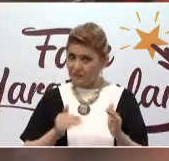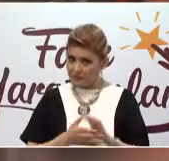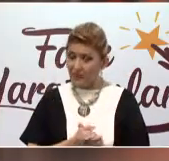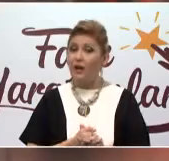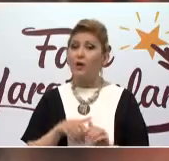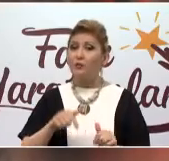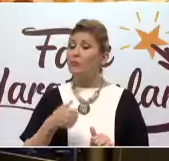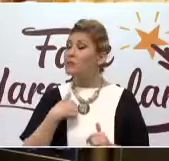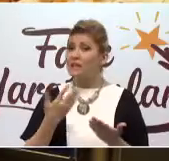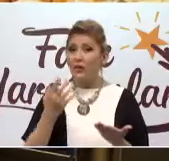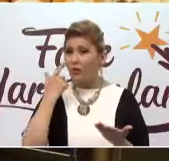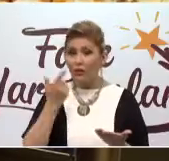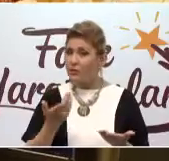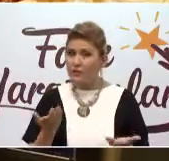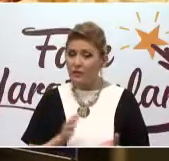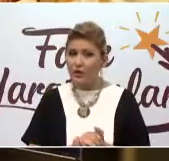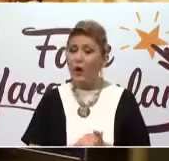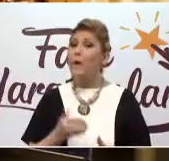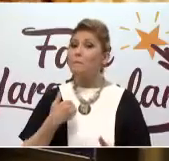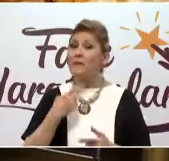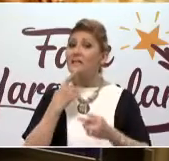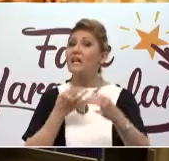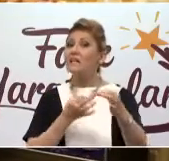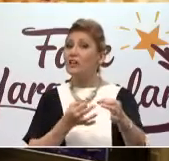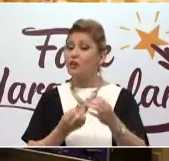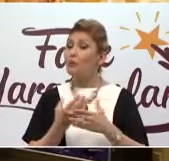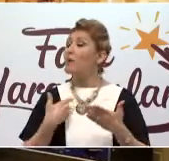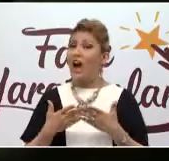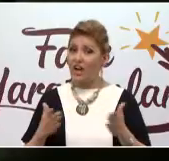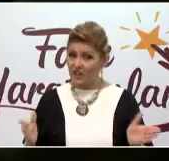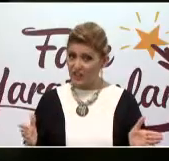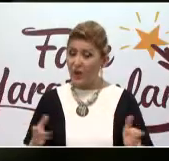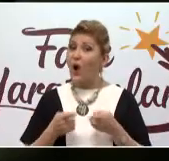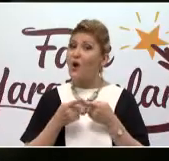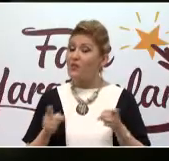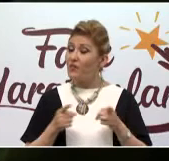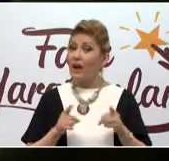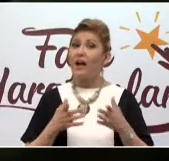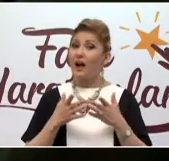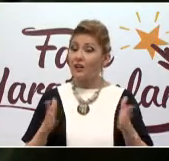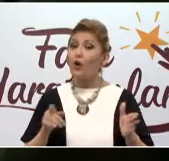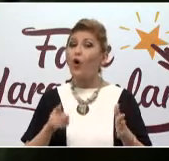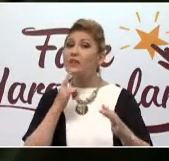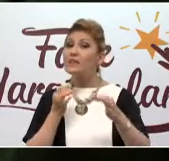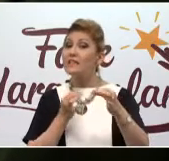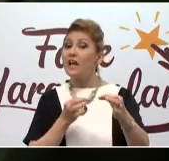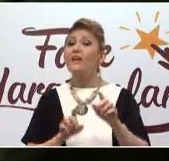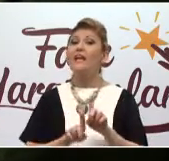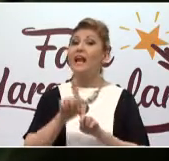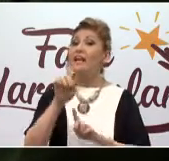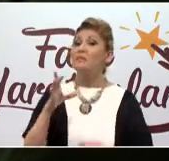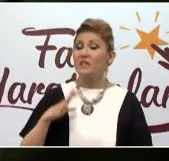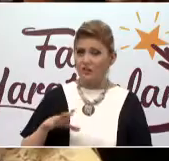da aslında bize neyi gösteriyor? Biz diyalog kurmaya açığız. Farklılıklara açığız ve o diyaloğu ilerletmek